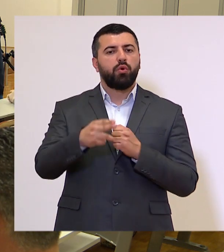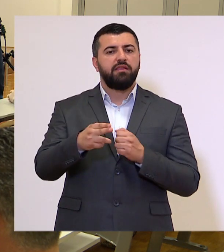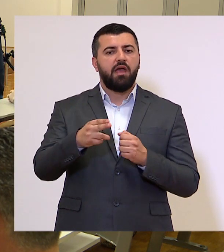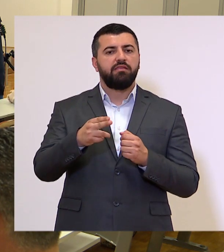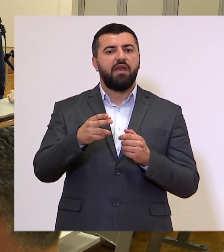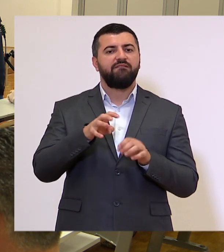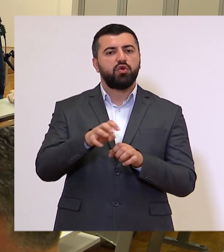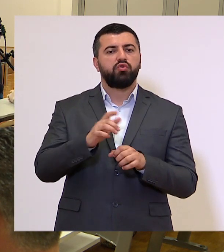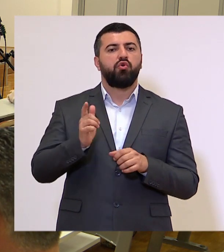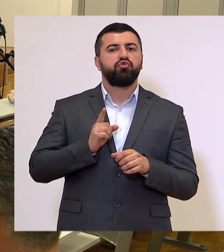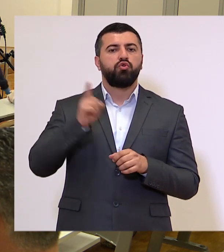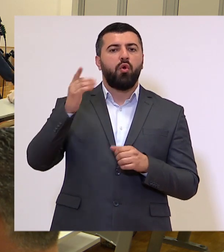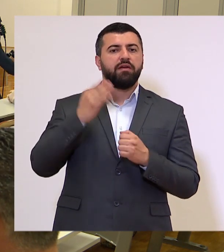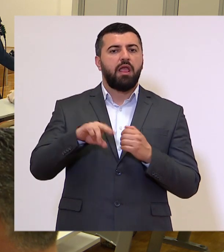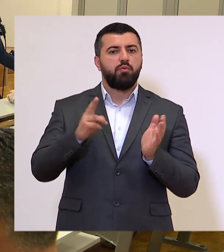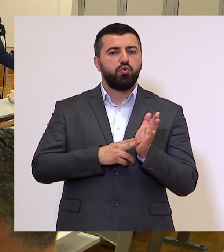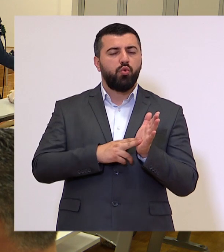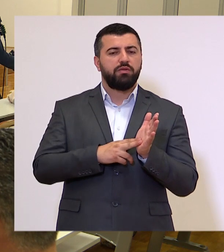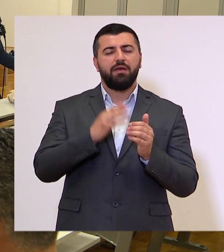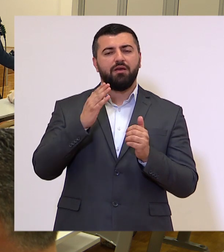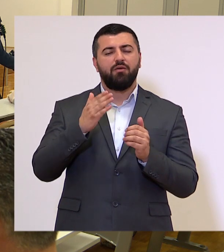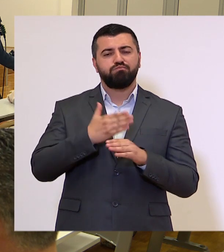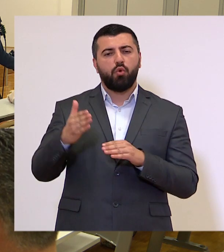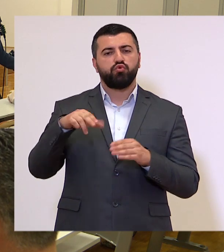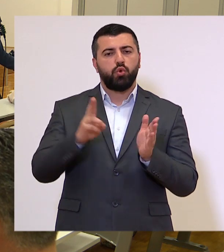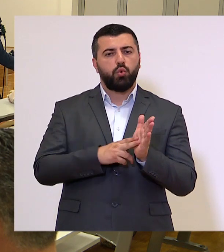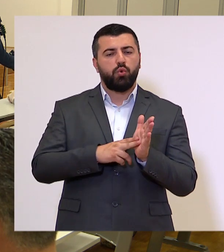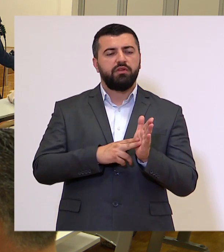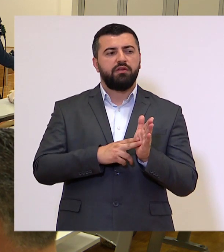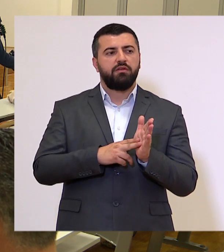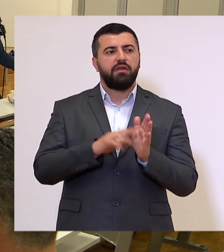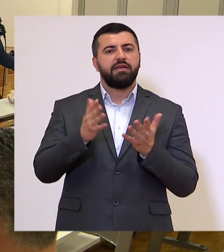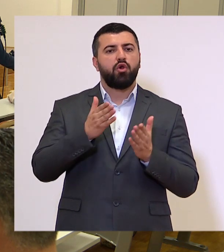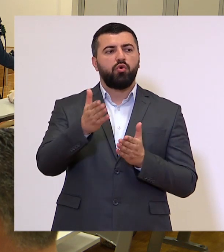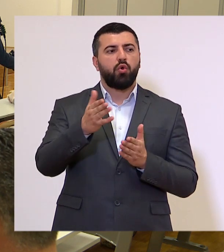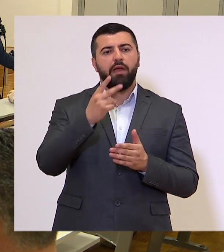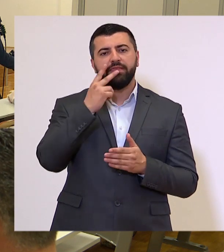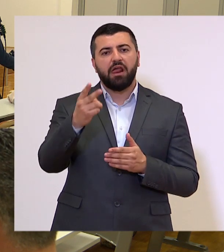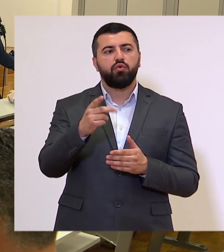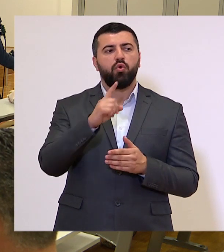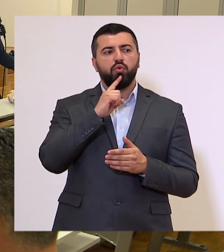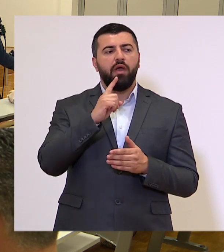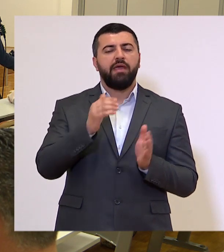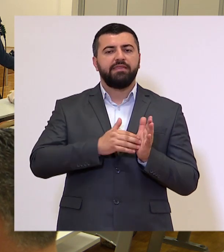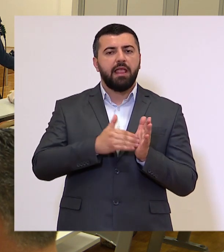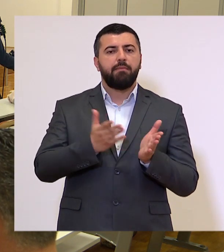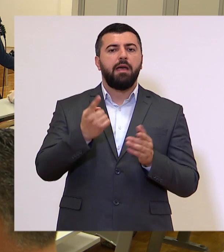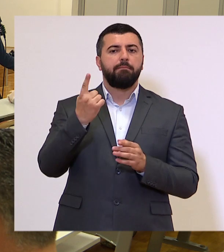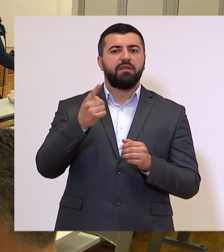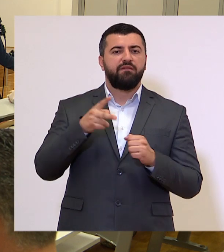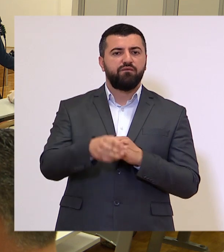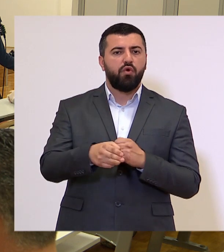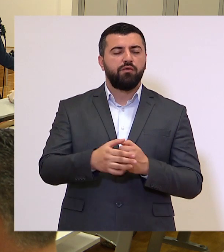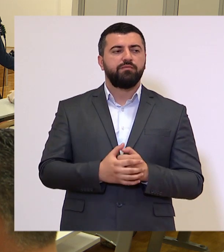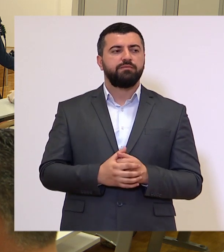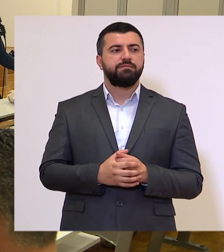mjera mogli očekivati krajem maja, početkom juna, kako bi to izgledalo i koje mjere bi se među prvima